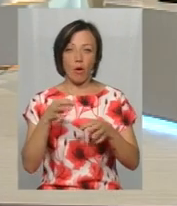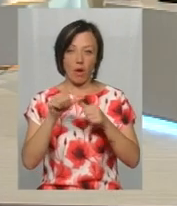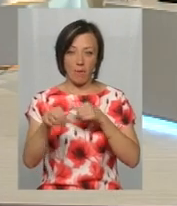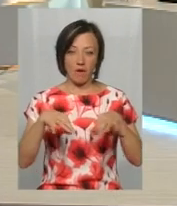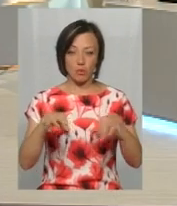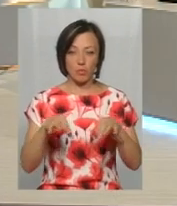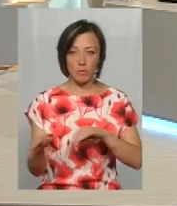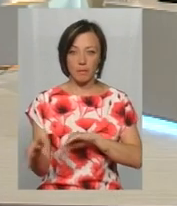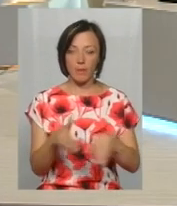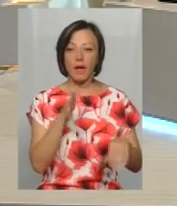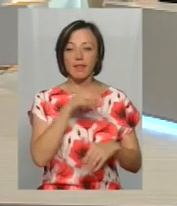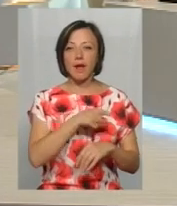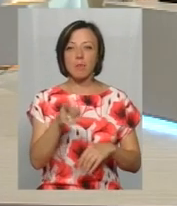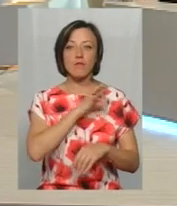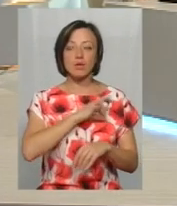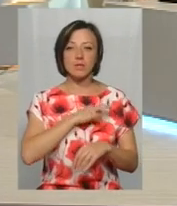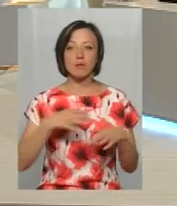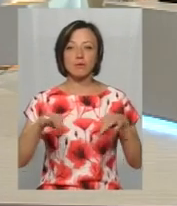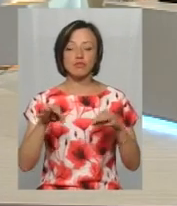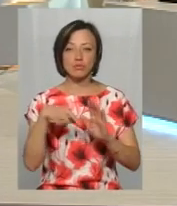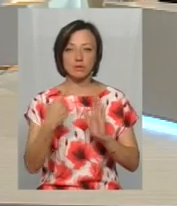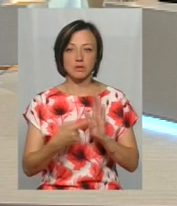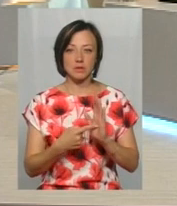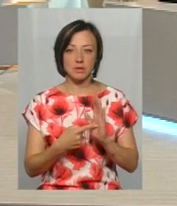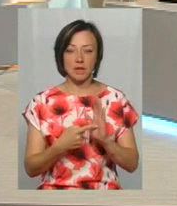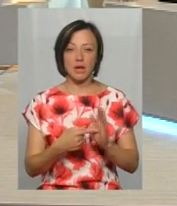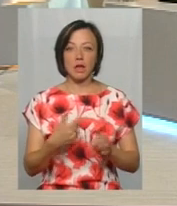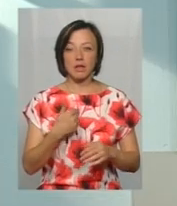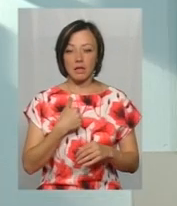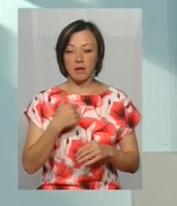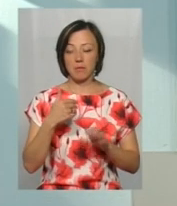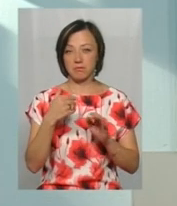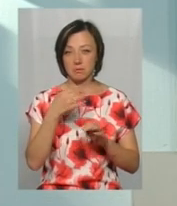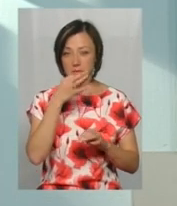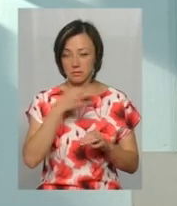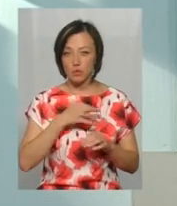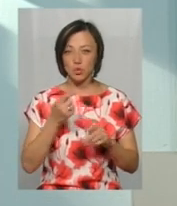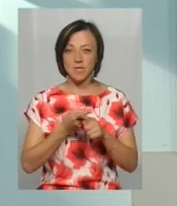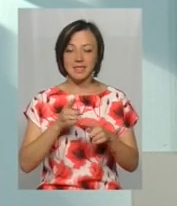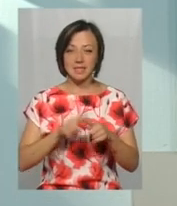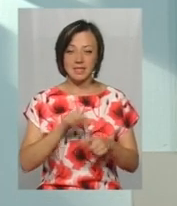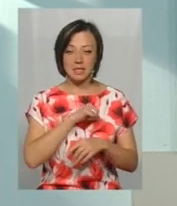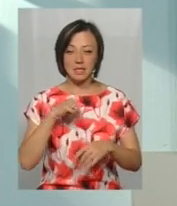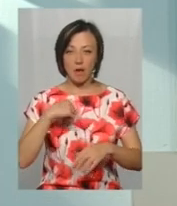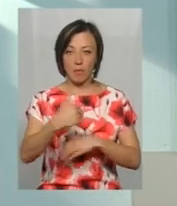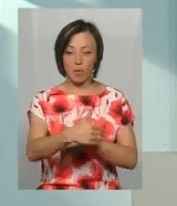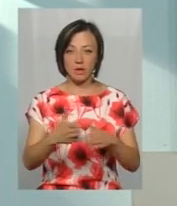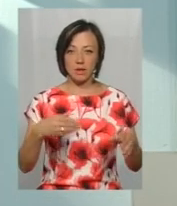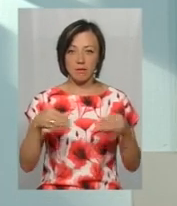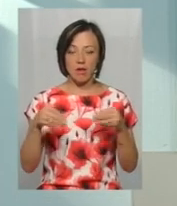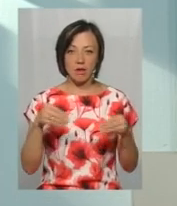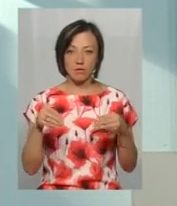А який термін експлуатації цих контейнерів? Як нам зауважують, що сам контейнер, цей пластиковий,